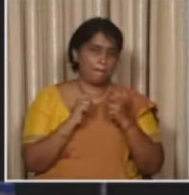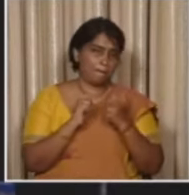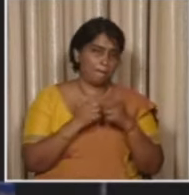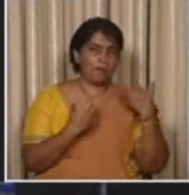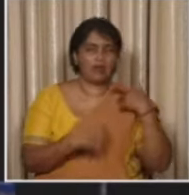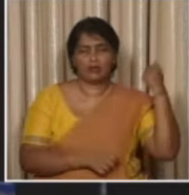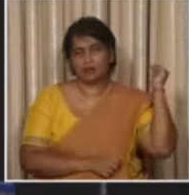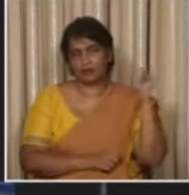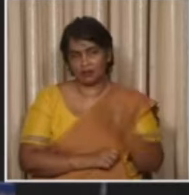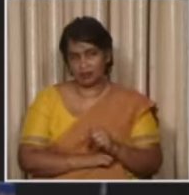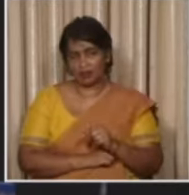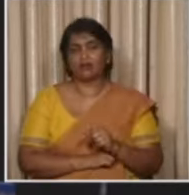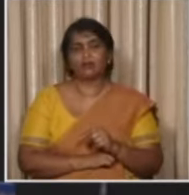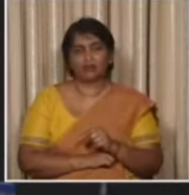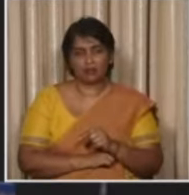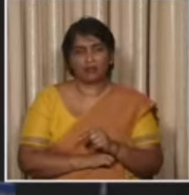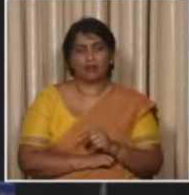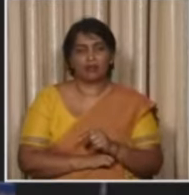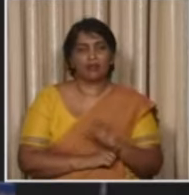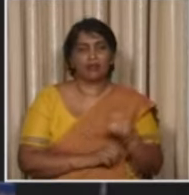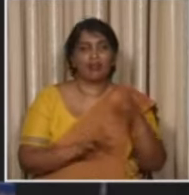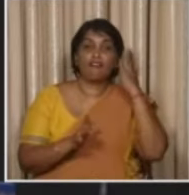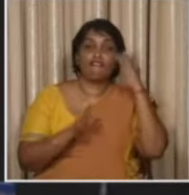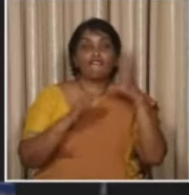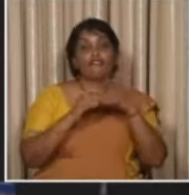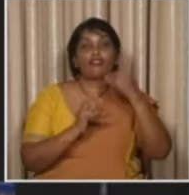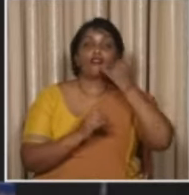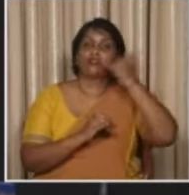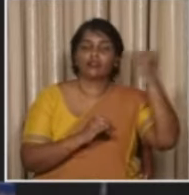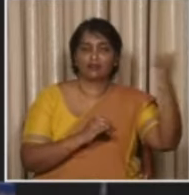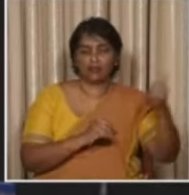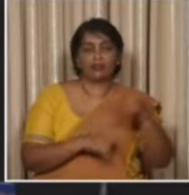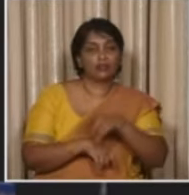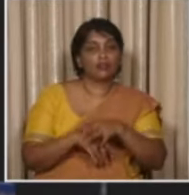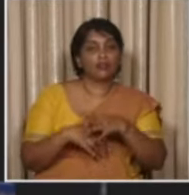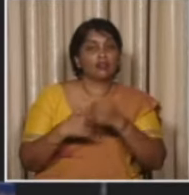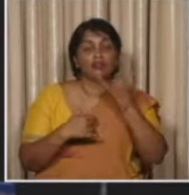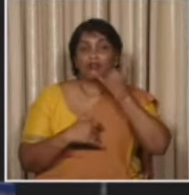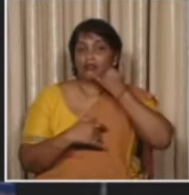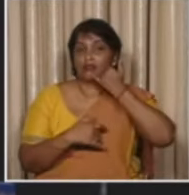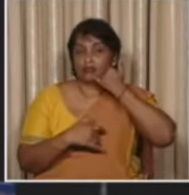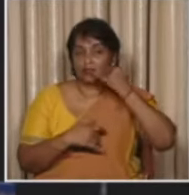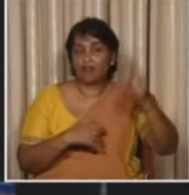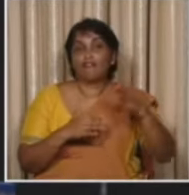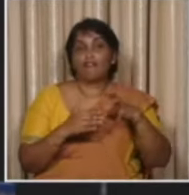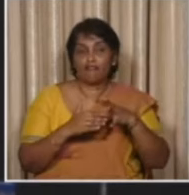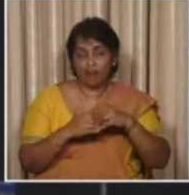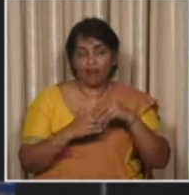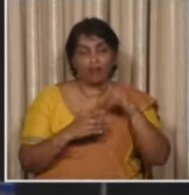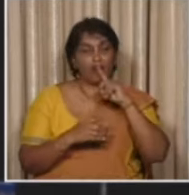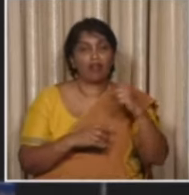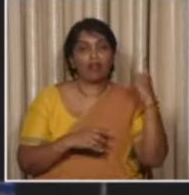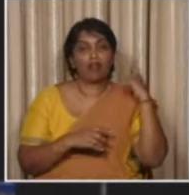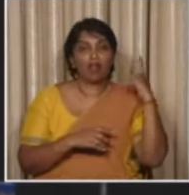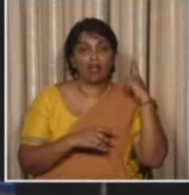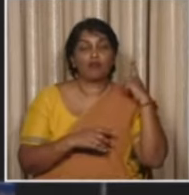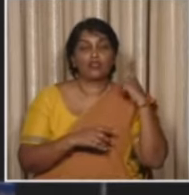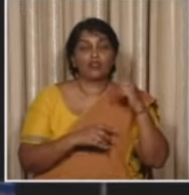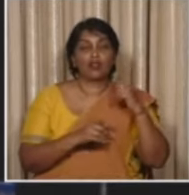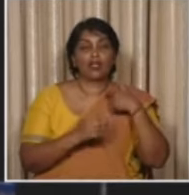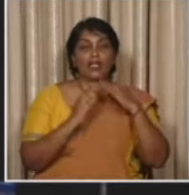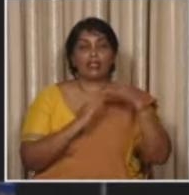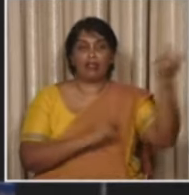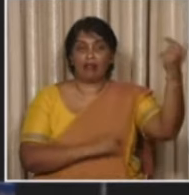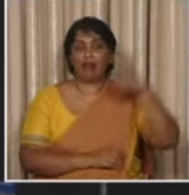ආවේ. එතකොට කියනවා හරියනම් බිරිඳට කෝල් එකක් ගන්න කියලා. ඒ අවස්ථාවේදී කෝල් එකක් ගන්නකොට බිරිඳ කියනවා හමුදා බුද්ධ්‍යාංශ අපේ ගෙදරට අවිල්ලා තියෙන්නේ